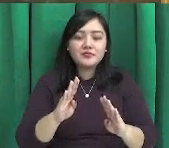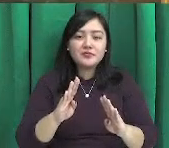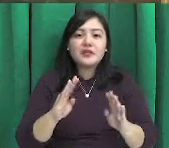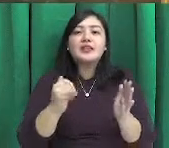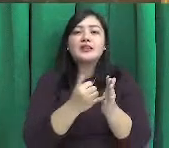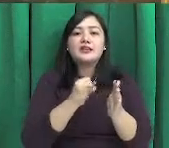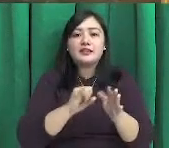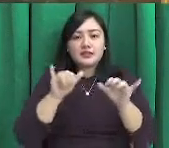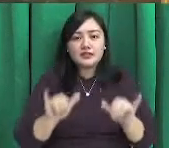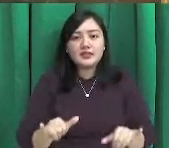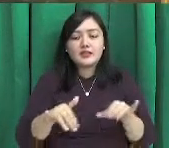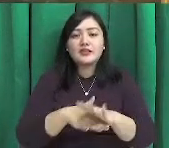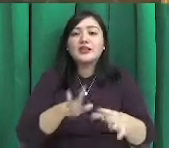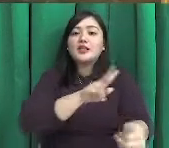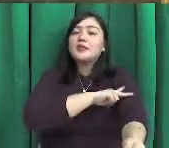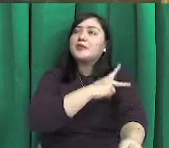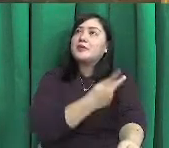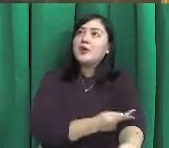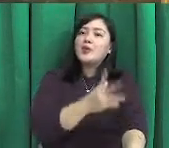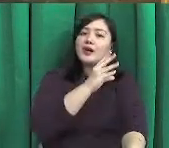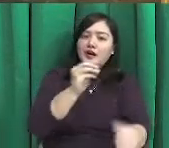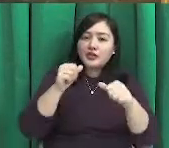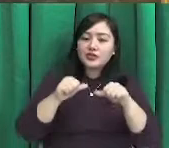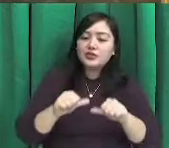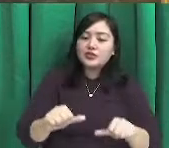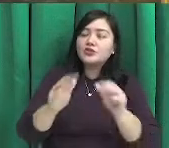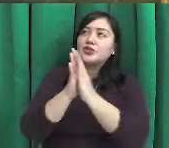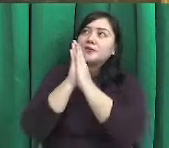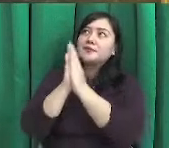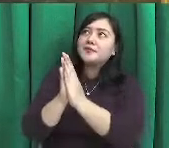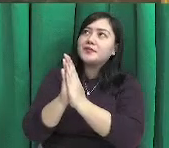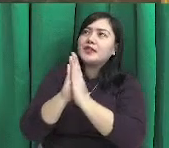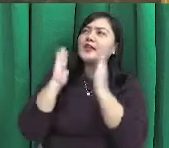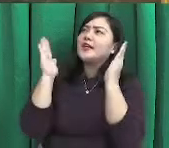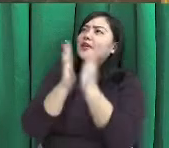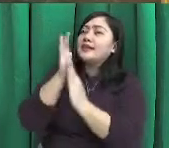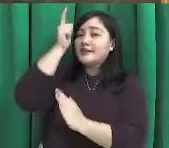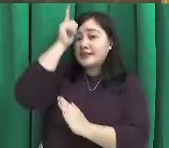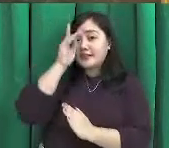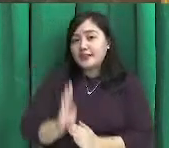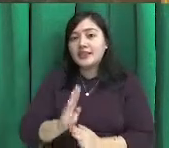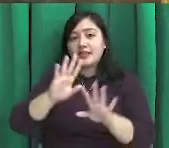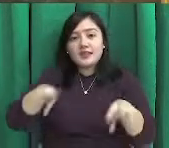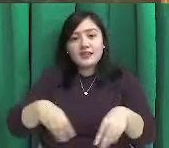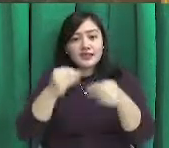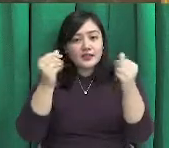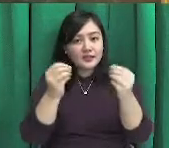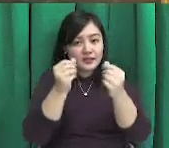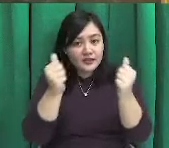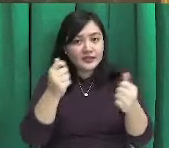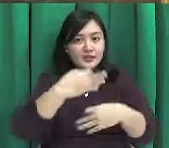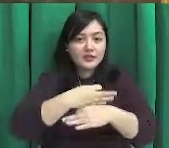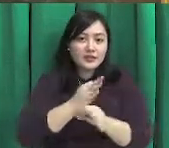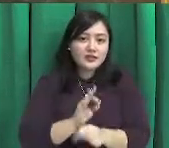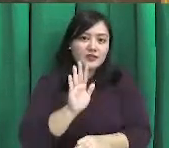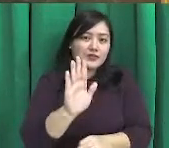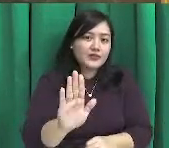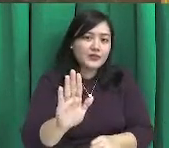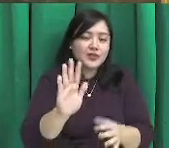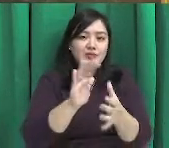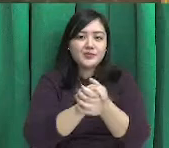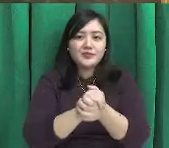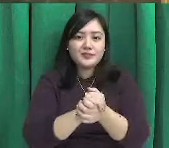in prayer and ask the Father to heal your marriage. Mm-hmm. Just pray and pray without ceasing.